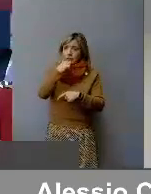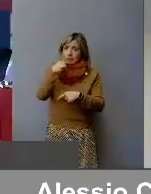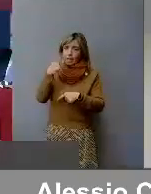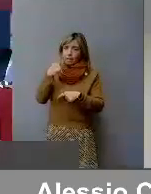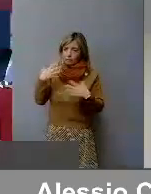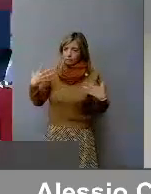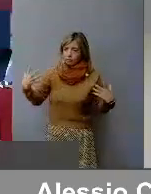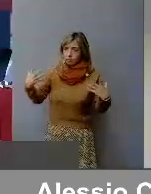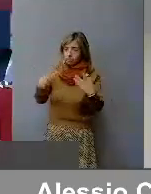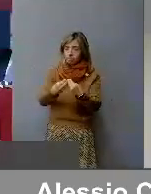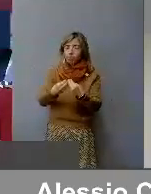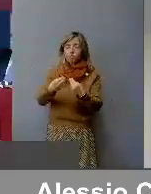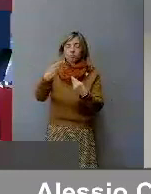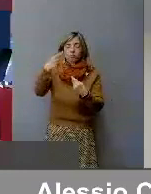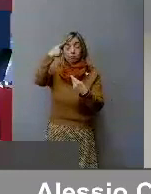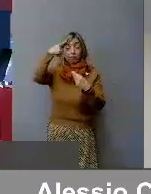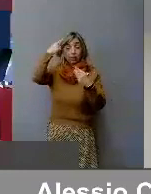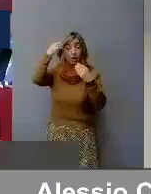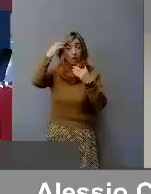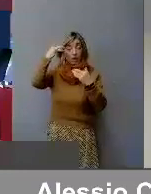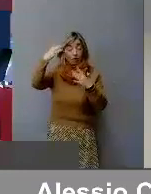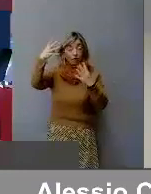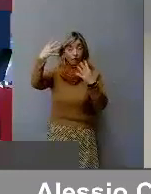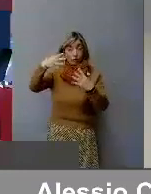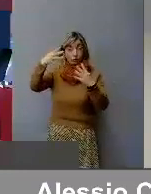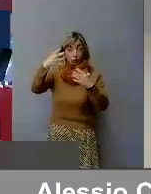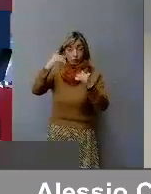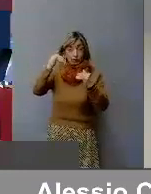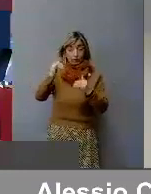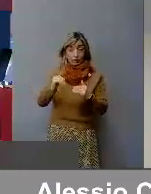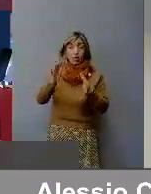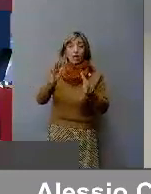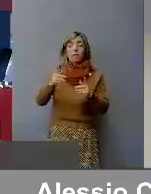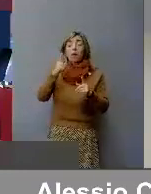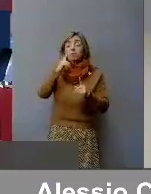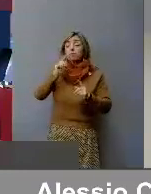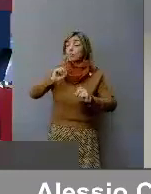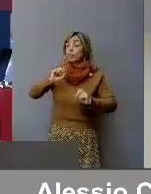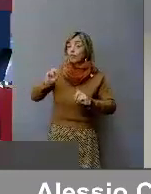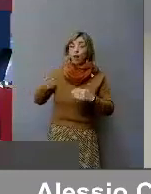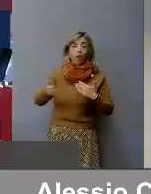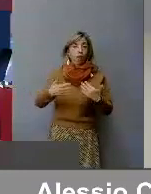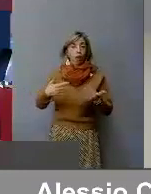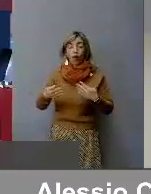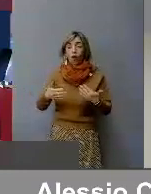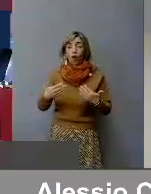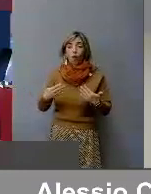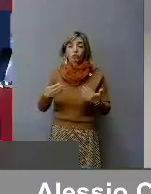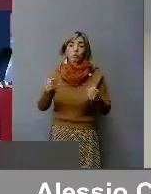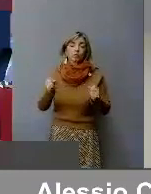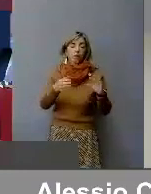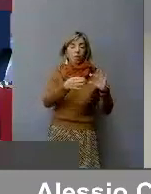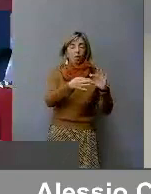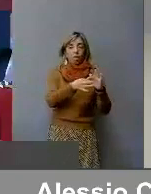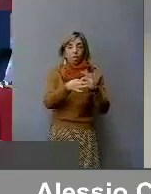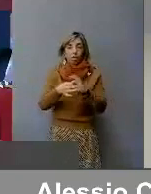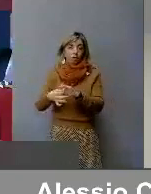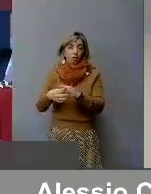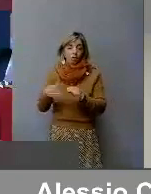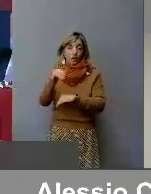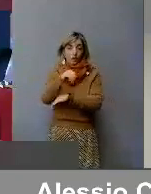venga però la l'essere affrettati potrebbe davvero determinare delle conseguenze di iniquità e soprattutto di